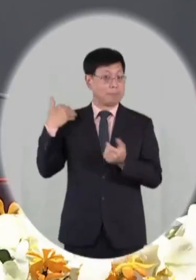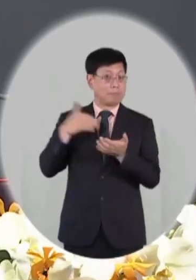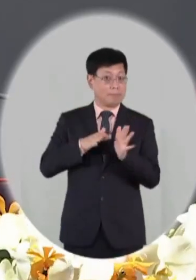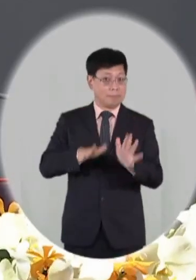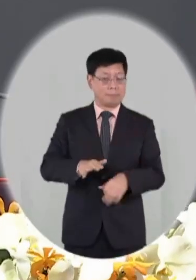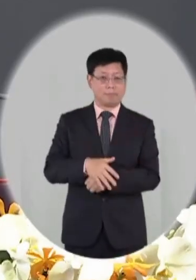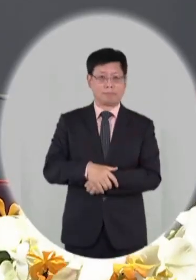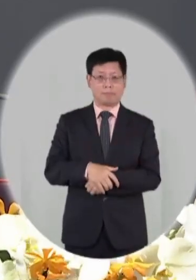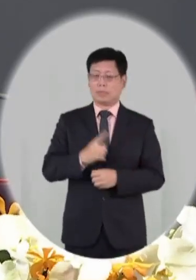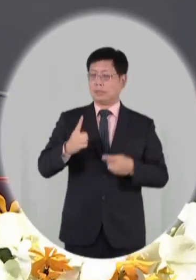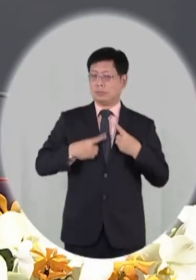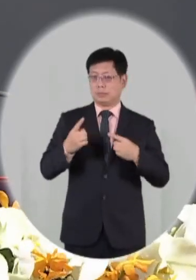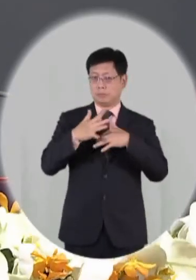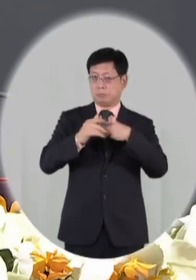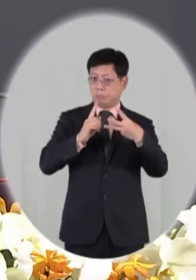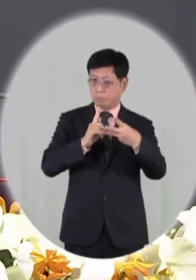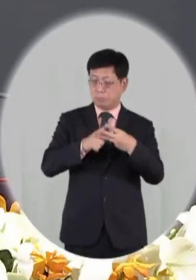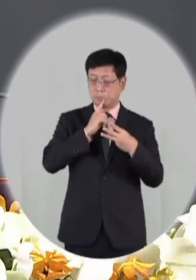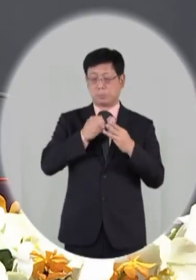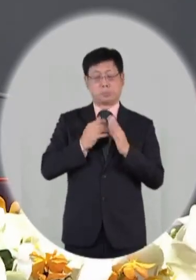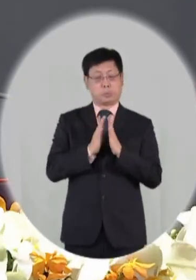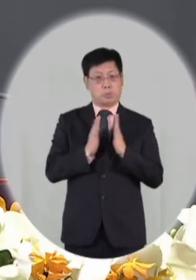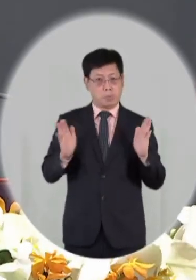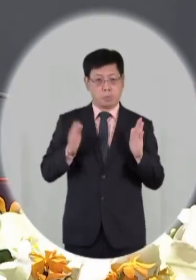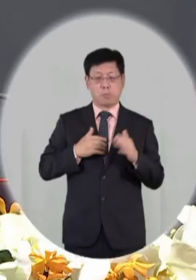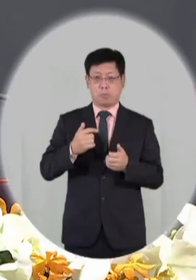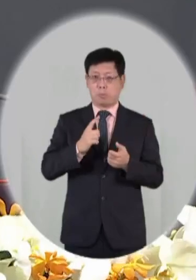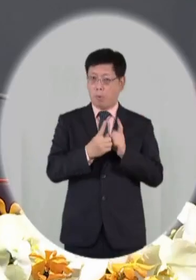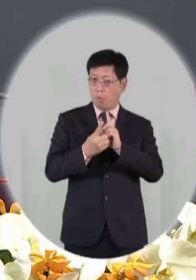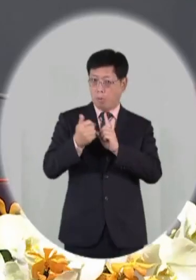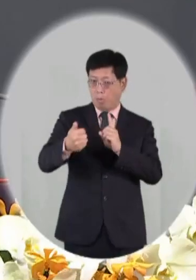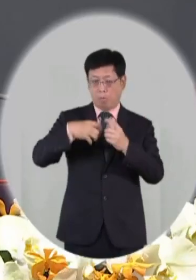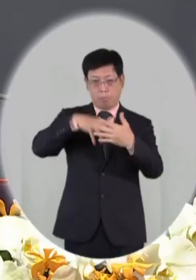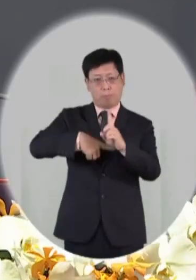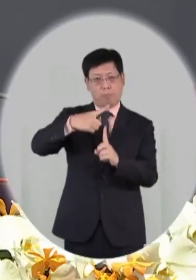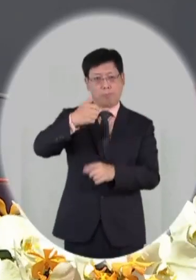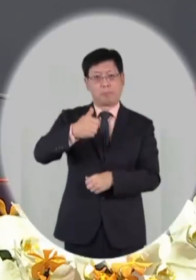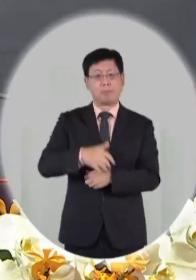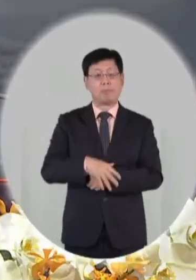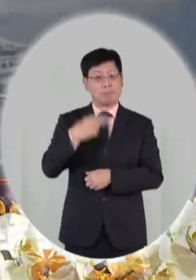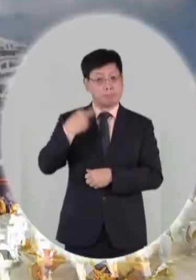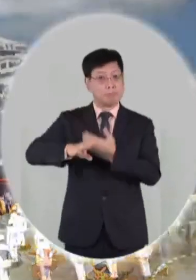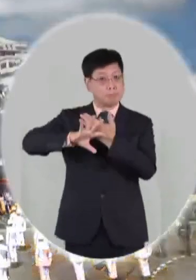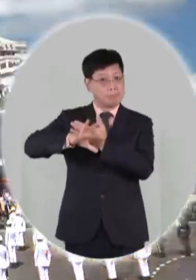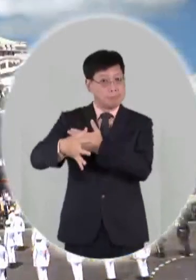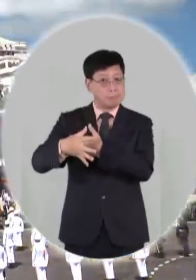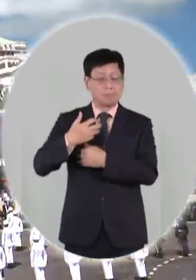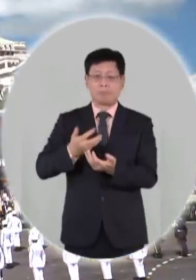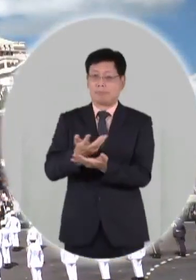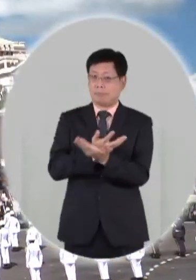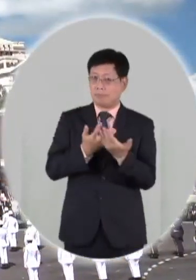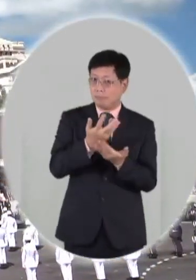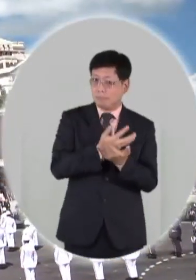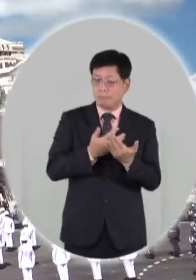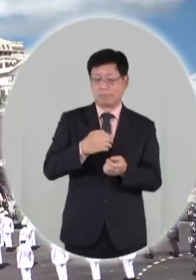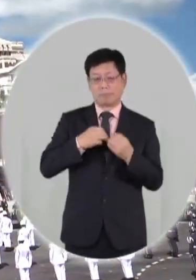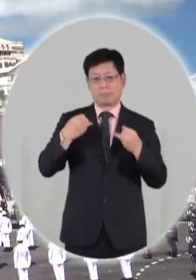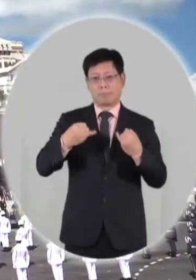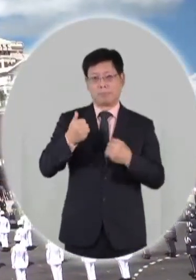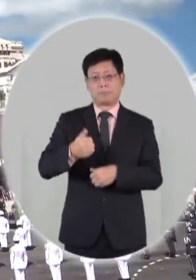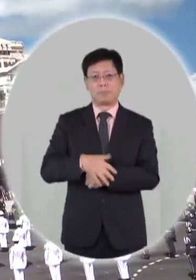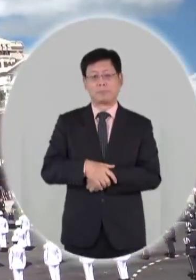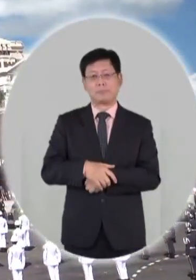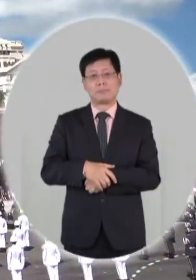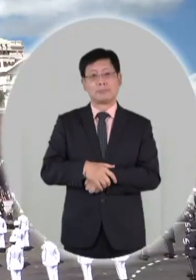自由、民主、开放、友善的软实力与其他国家交往的成果。